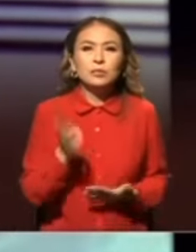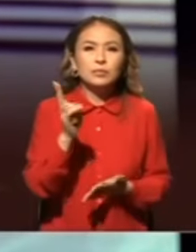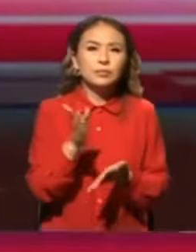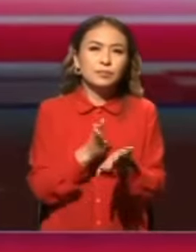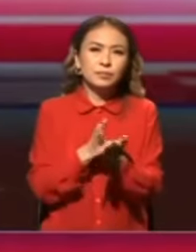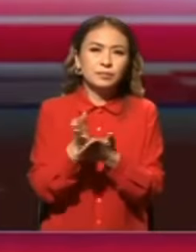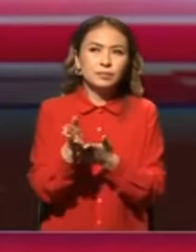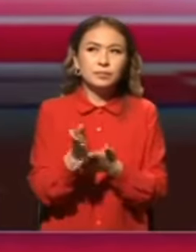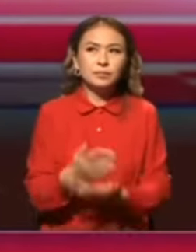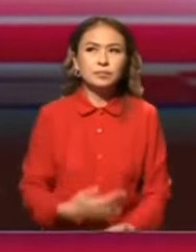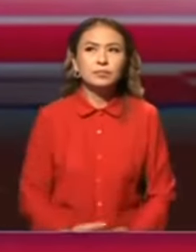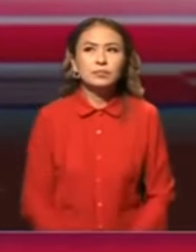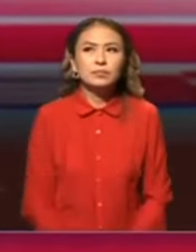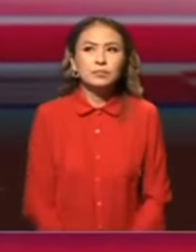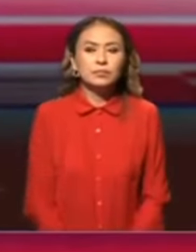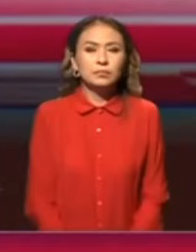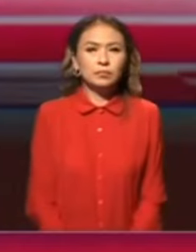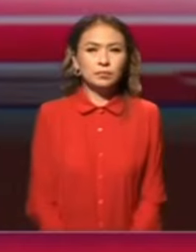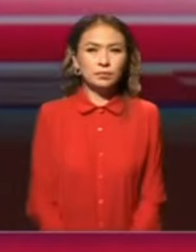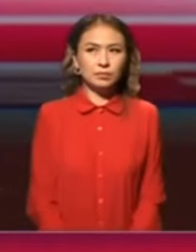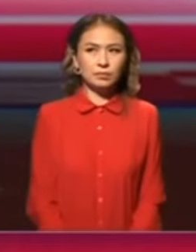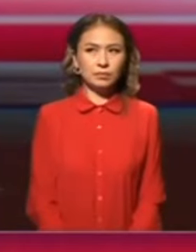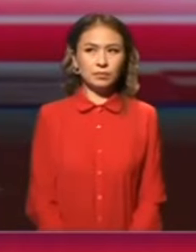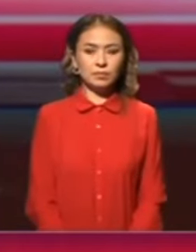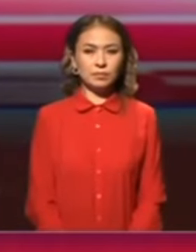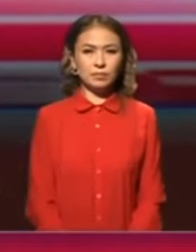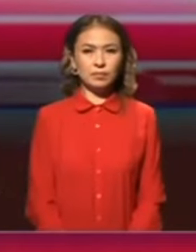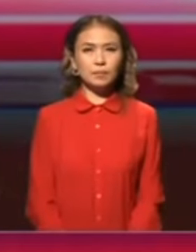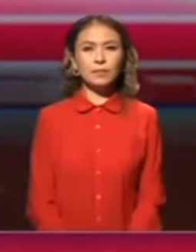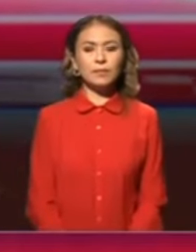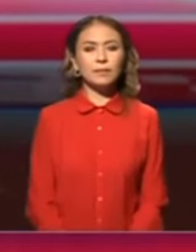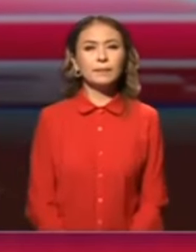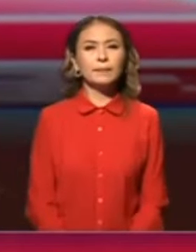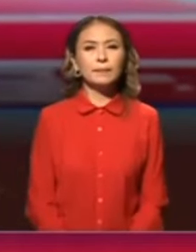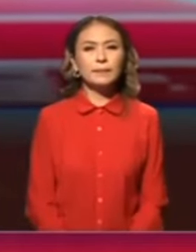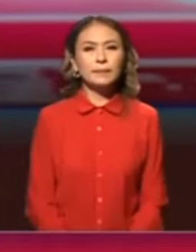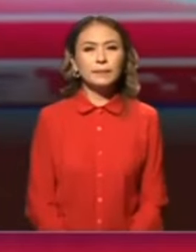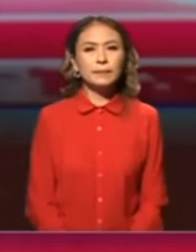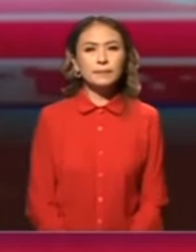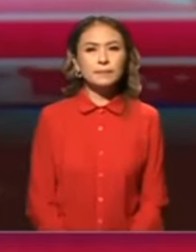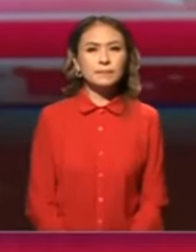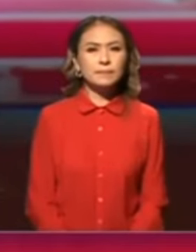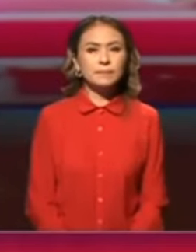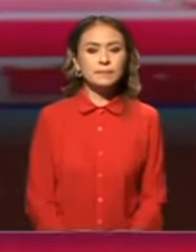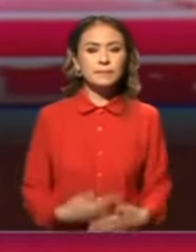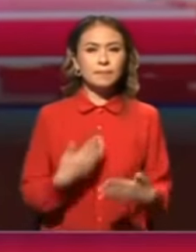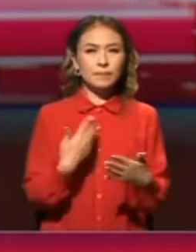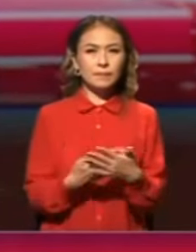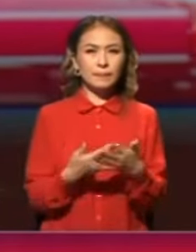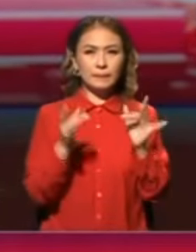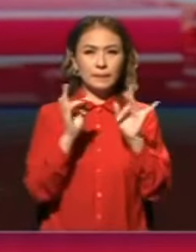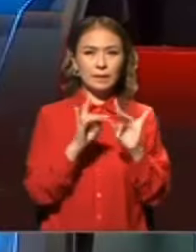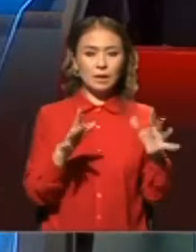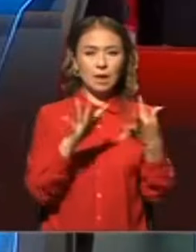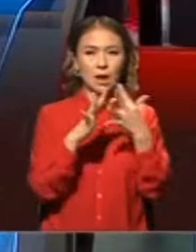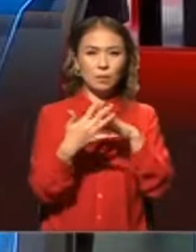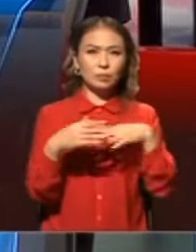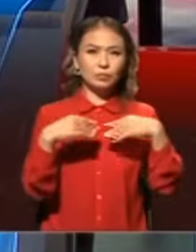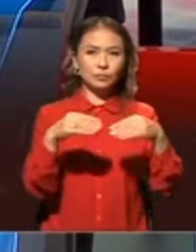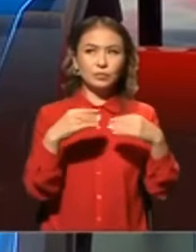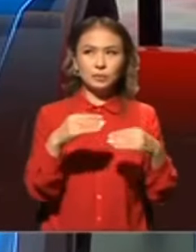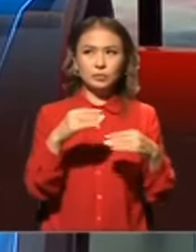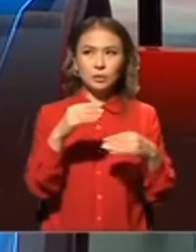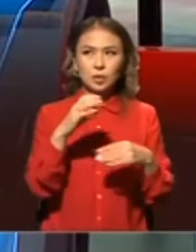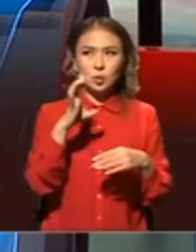Енді әрі қарай айтып жіберейінші, бұл кредиттен тыс мәселе, иә? Жаңа айтып тұрмыз ғой. Біз жаңағыда айтып жатырған жаңа ауыл шаруасы саласына